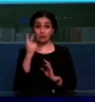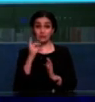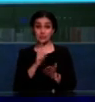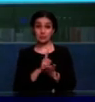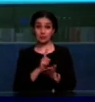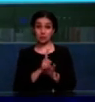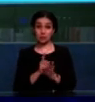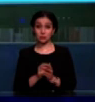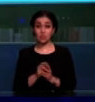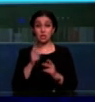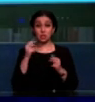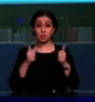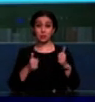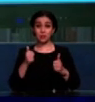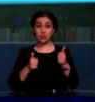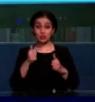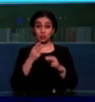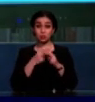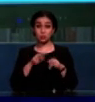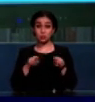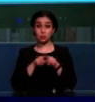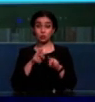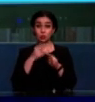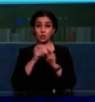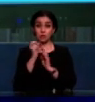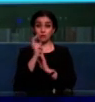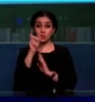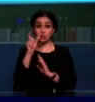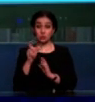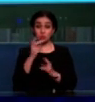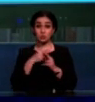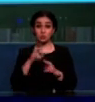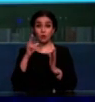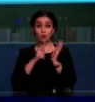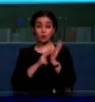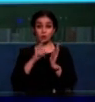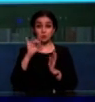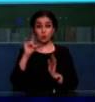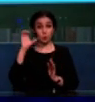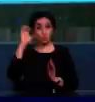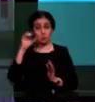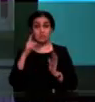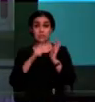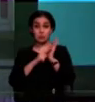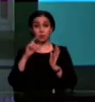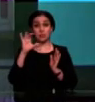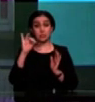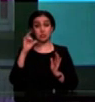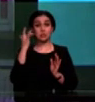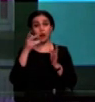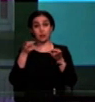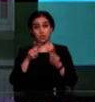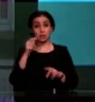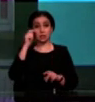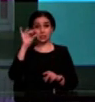задачи. В чемпионате по гимнастике участвуют 20 спортсменок. 8 из Узбекистана, 7 из США, остальные из